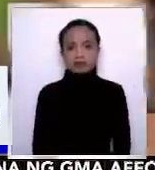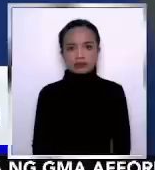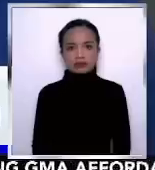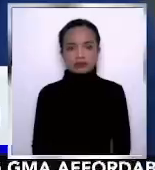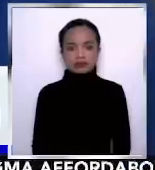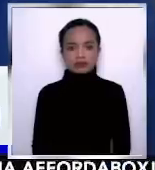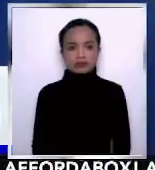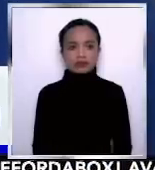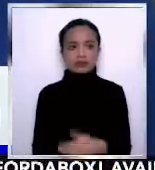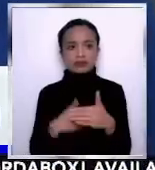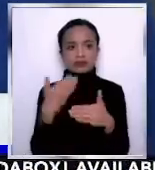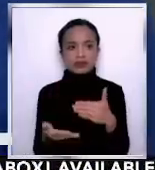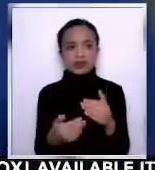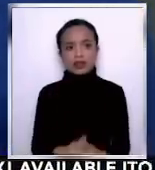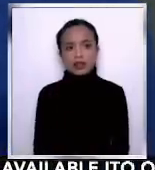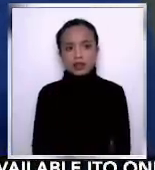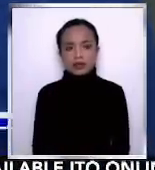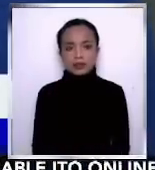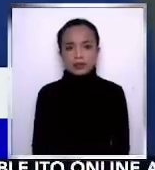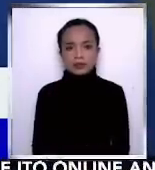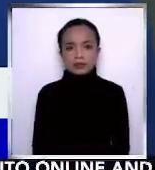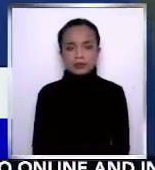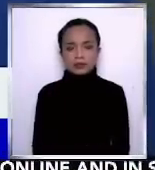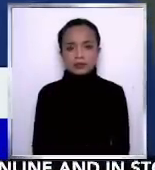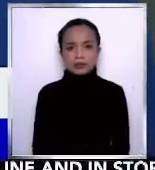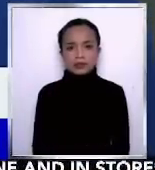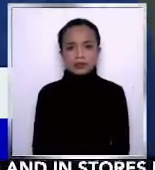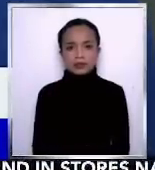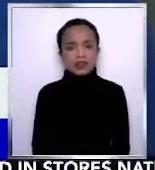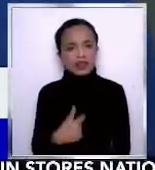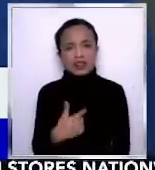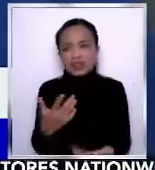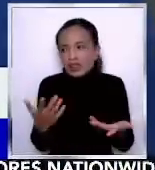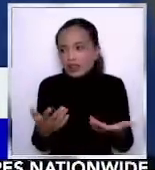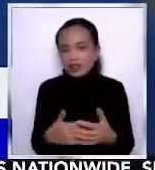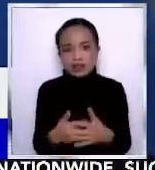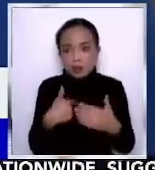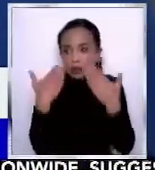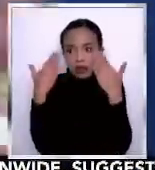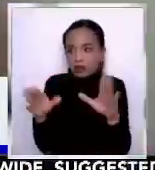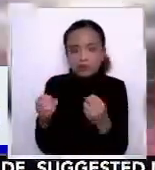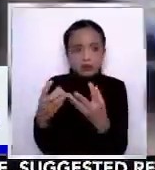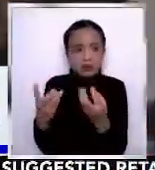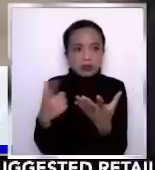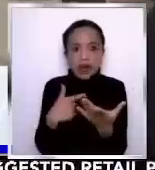Sinuntok po ako dito. Kaya, hindi ko naman alam na madami na. Sumibat na rin po